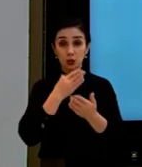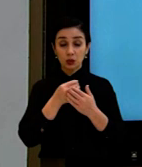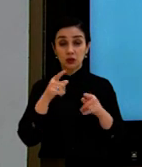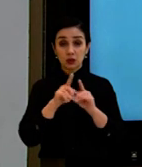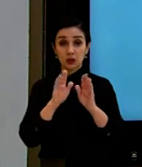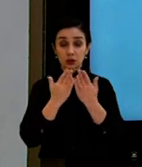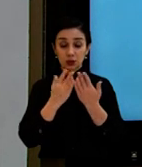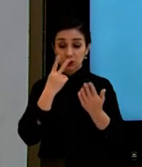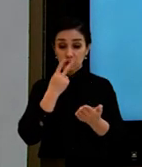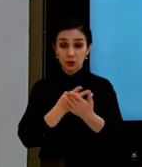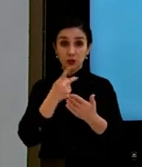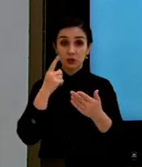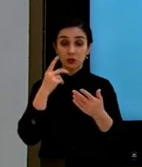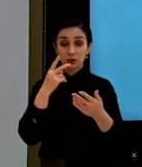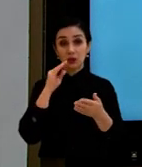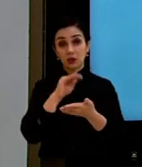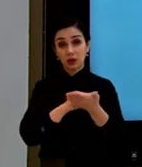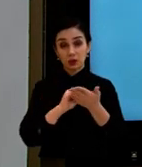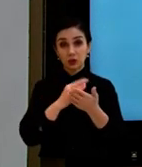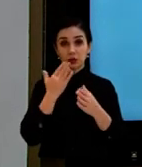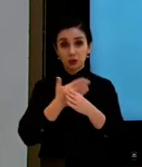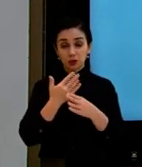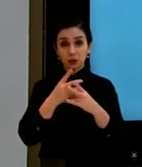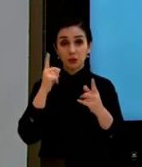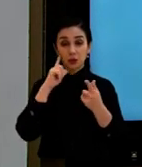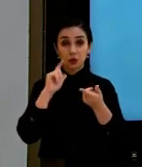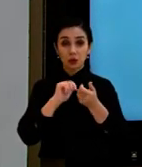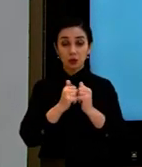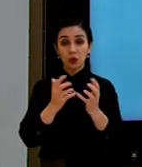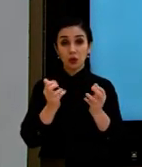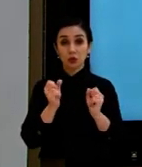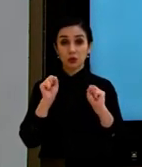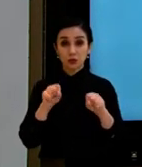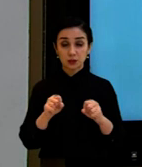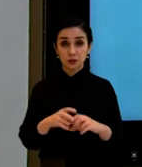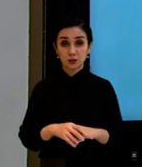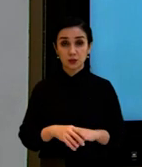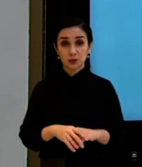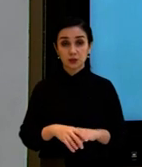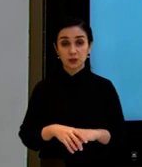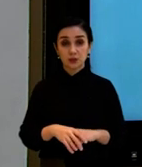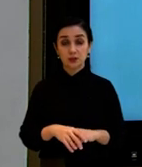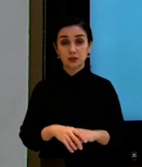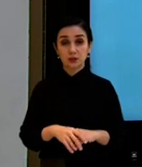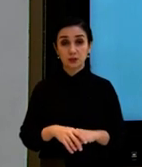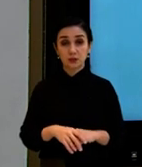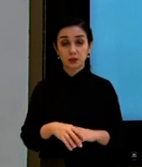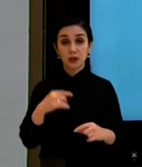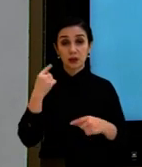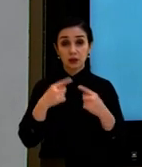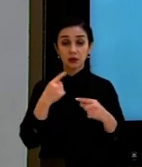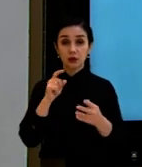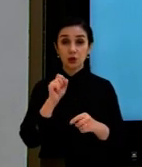yordamida bunga aniqlik kiritib, takrorlash yordamida mustahkamlab olishingiz mumkin. Ana endi